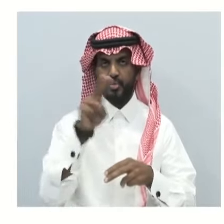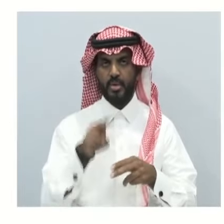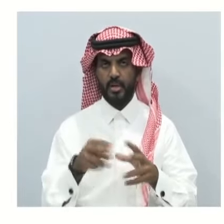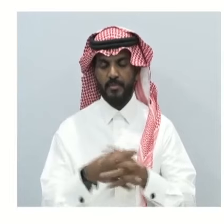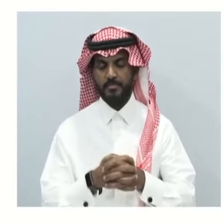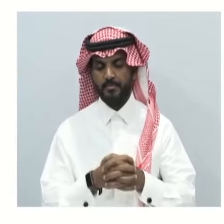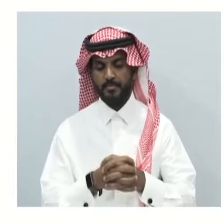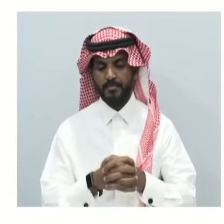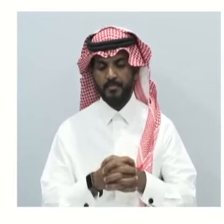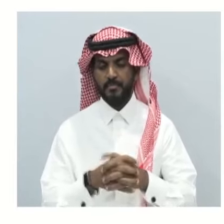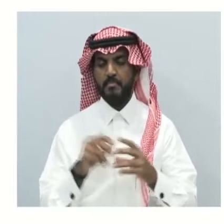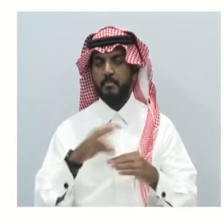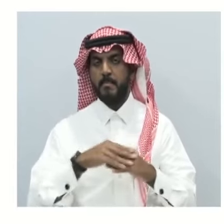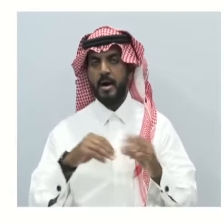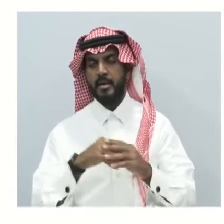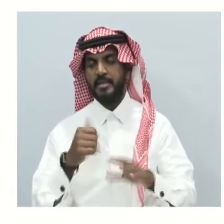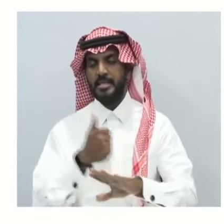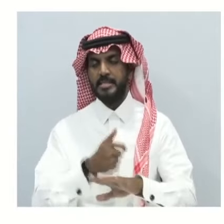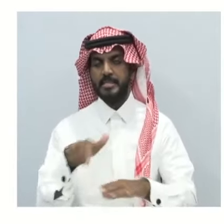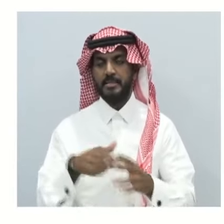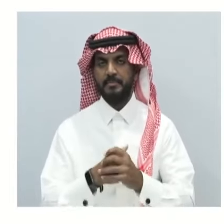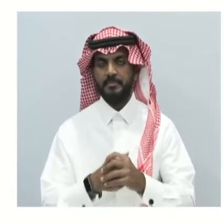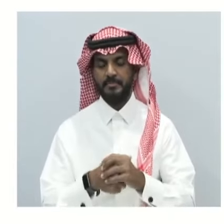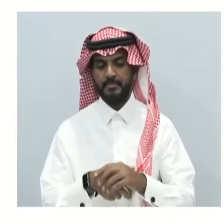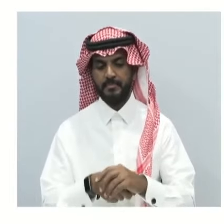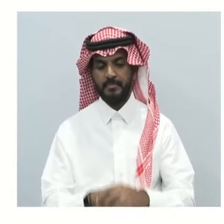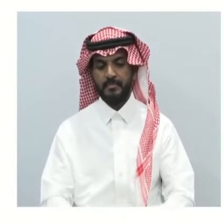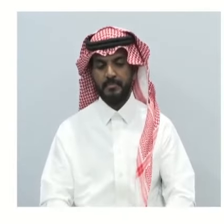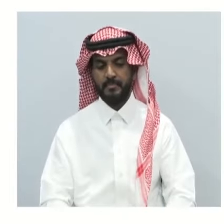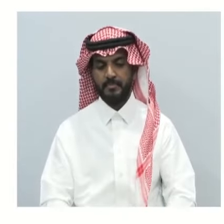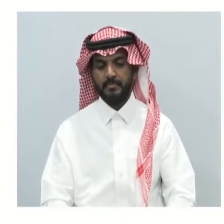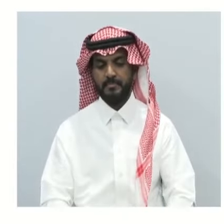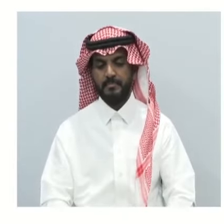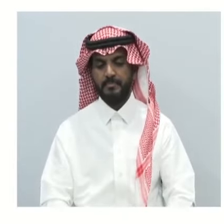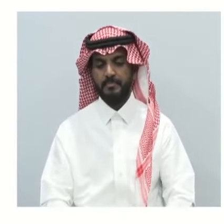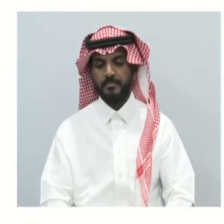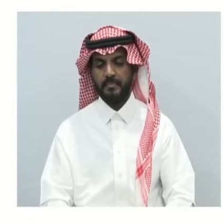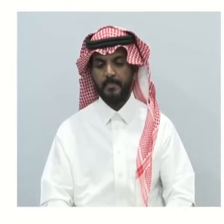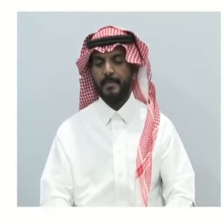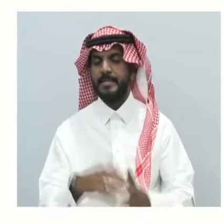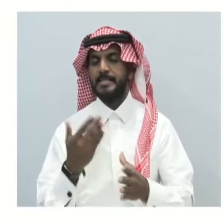يقيس مهارتنا الاساسيه خلال الدرس كاملا وهي مهاره السبب والنتيجه